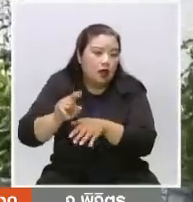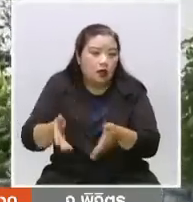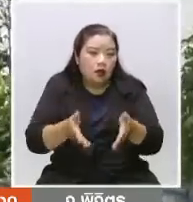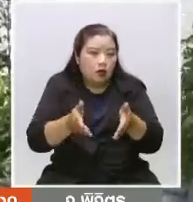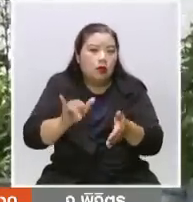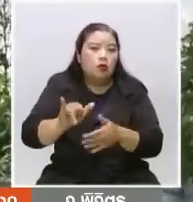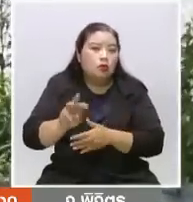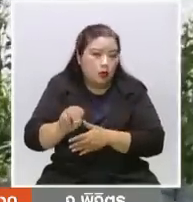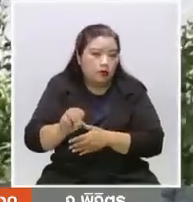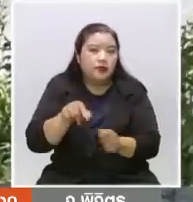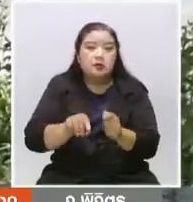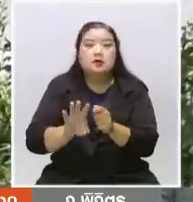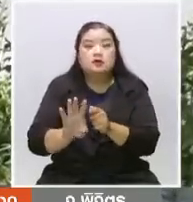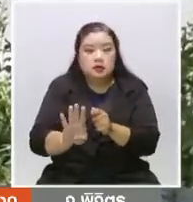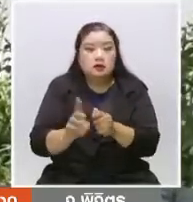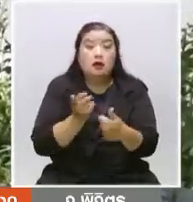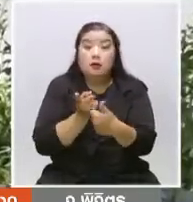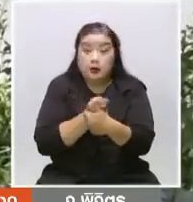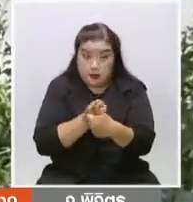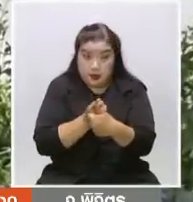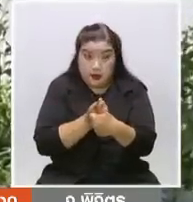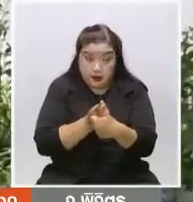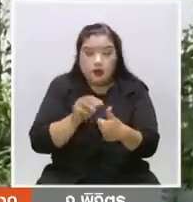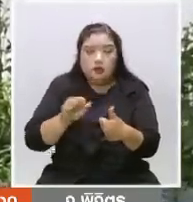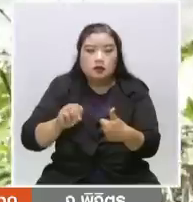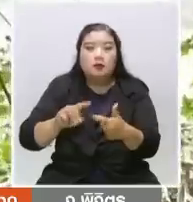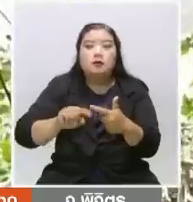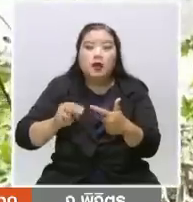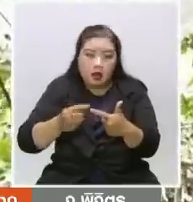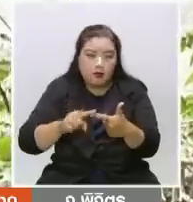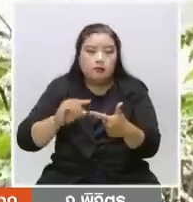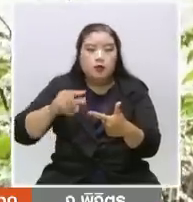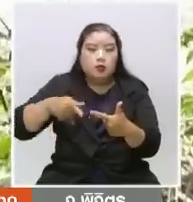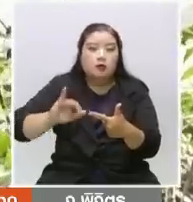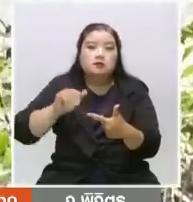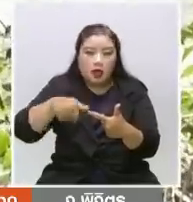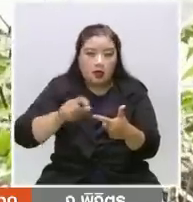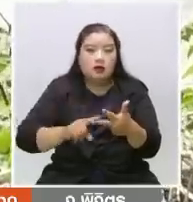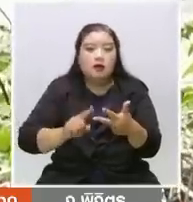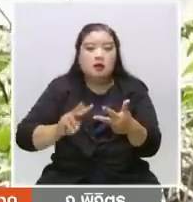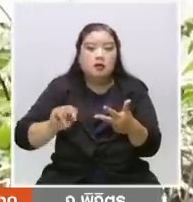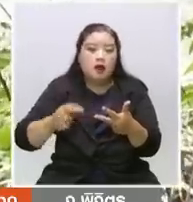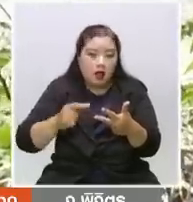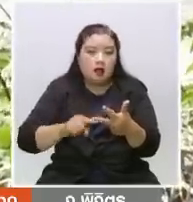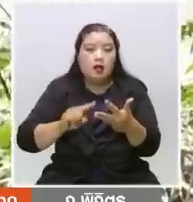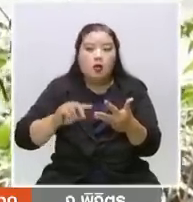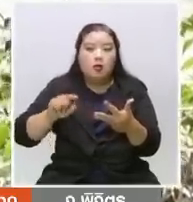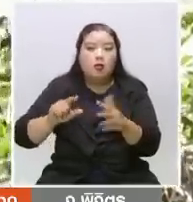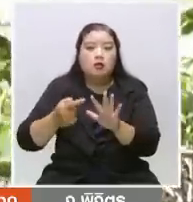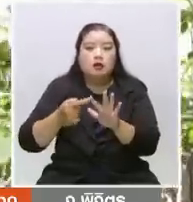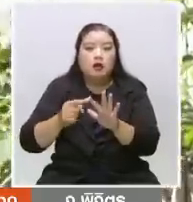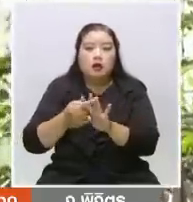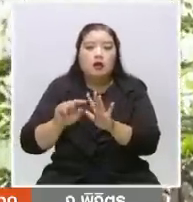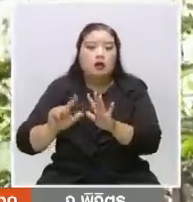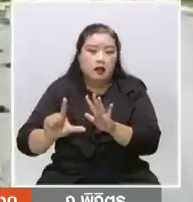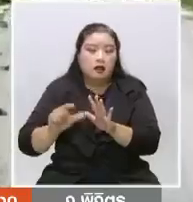แม่น้ำยม4อำเภอประกอบไปด้วยอำเภอสามงามโพประทับช้างบึงนารางและอำเภอโพทะเลน้ำ